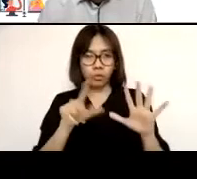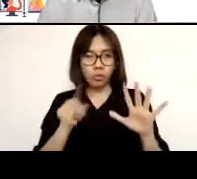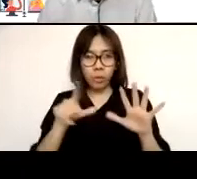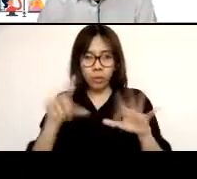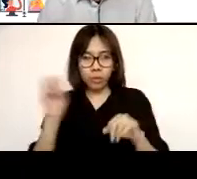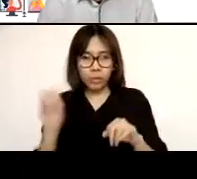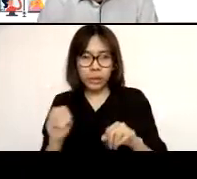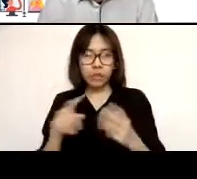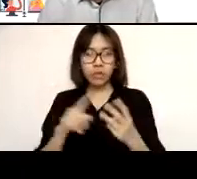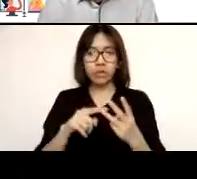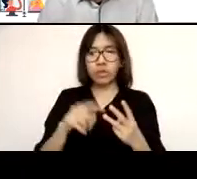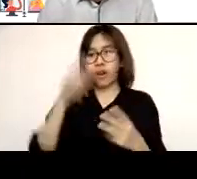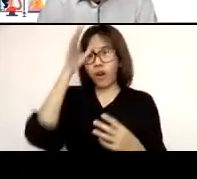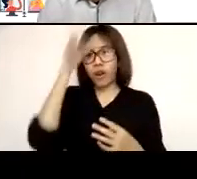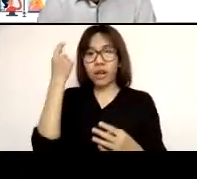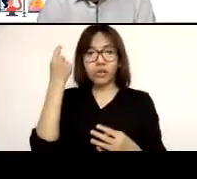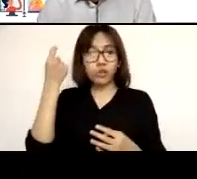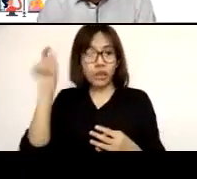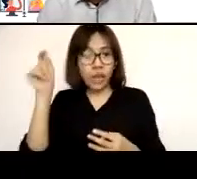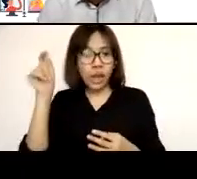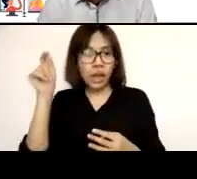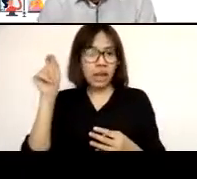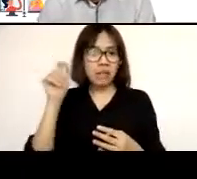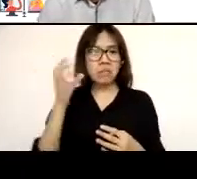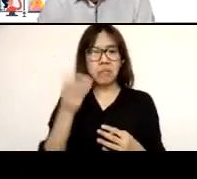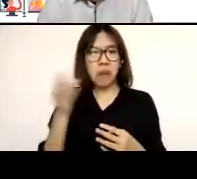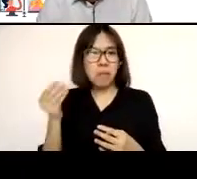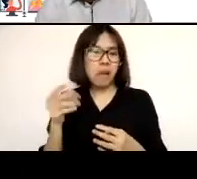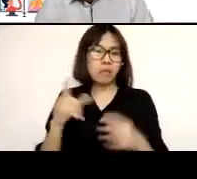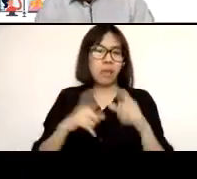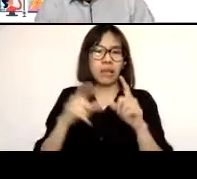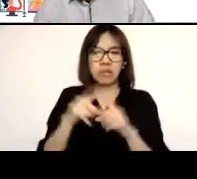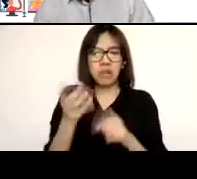universitas, sekolah menengah pertama, dan sekolah dasar.